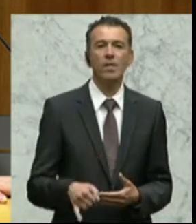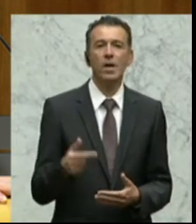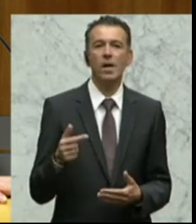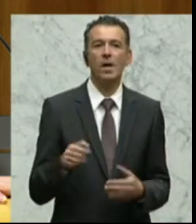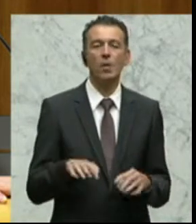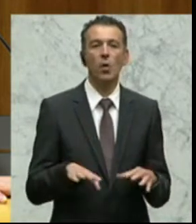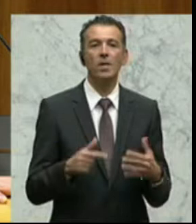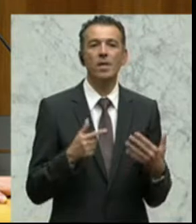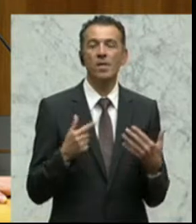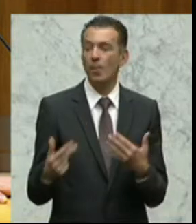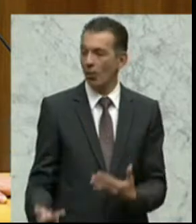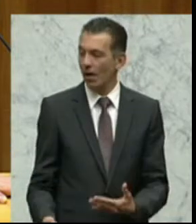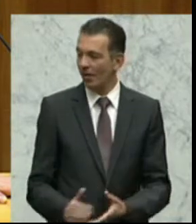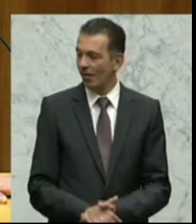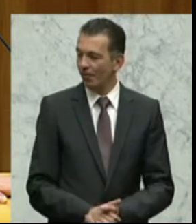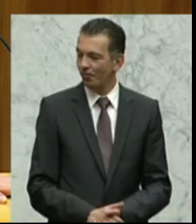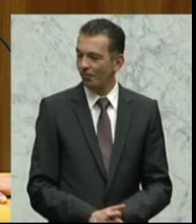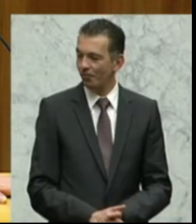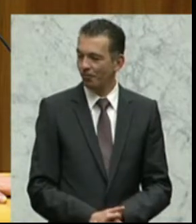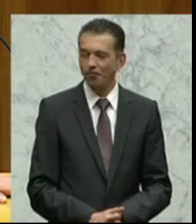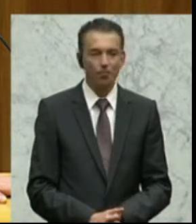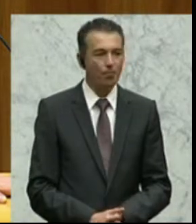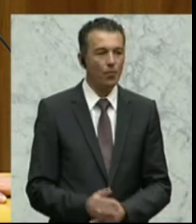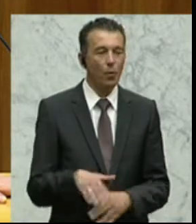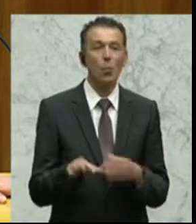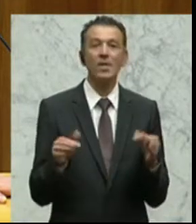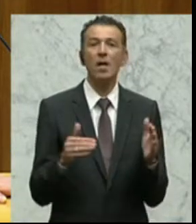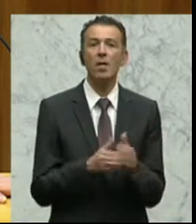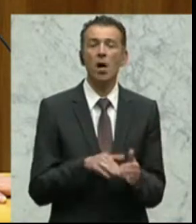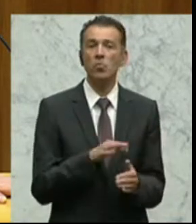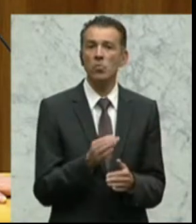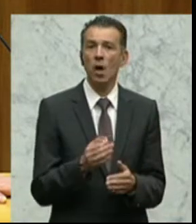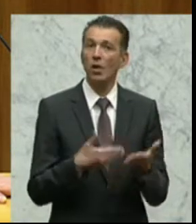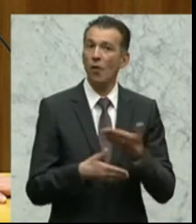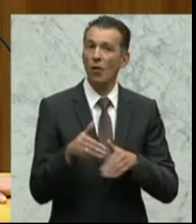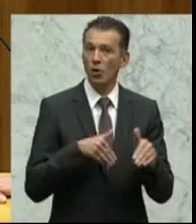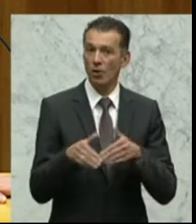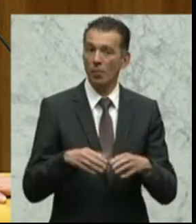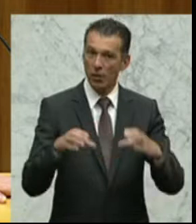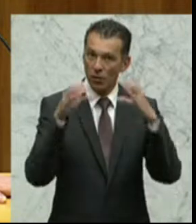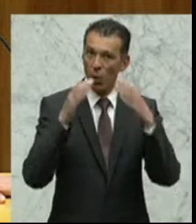21.01.1987. Seit über 10.000 Tagen stellen Sie den Wirtschaftsminister und seit